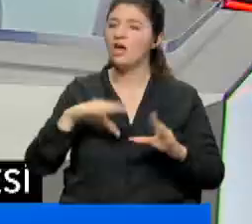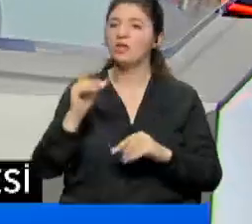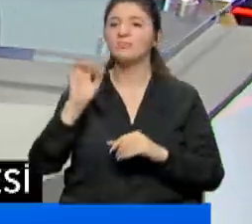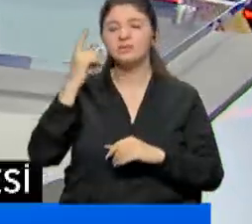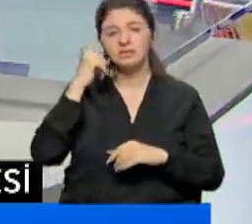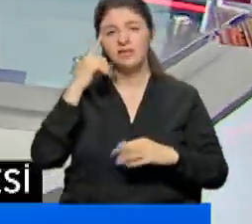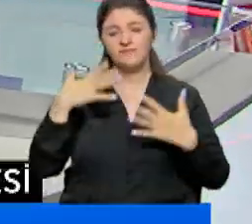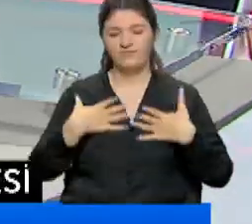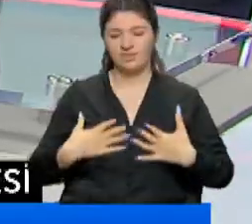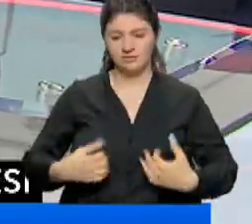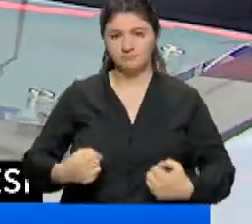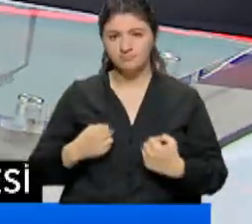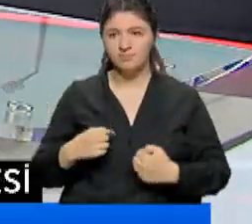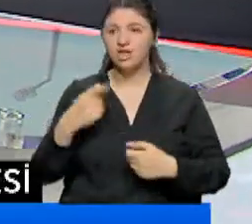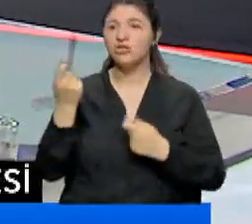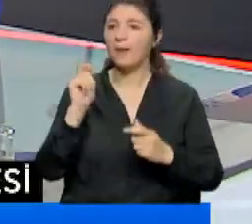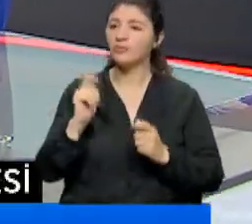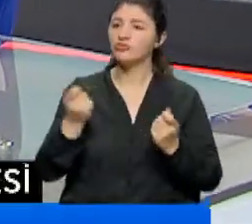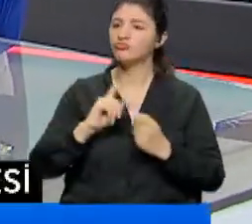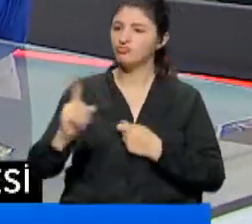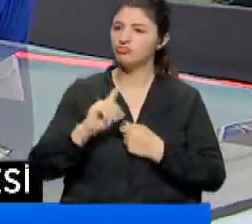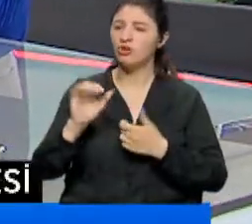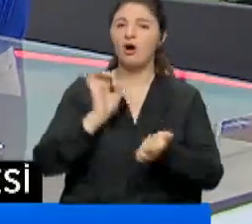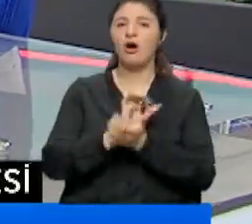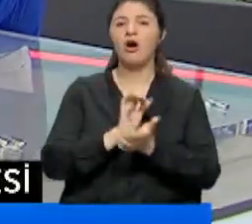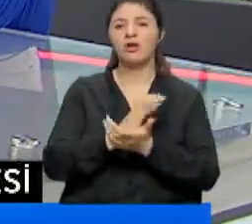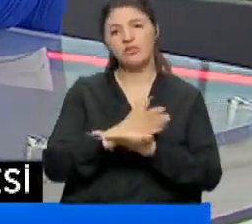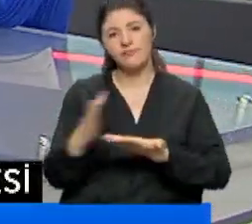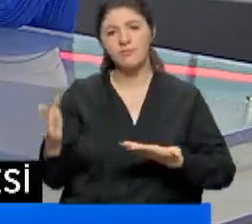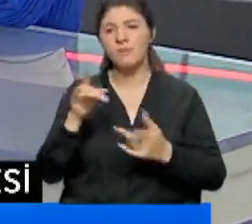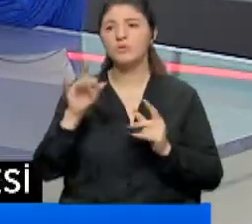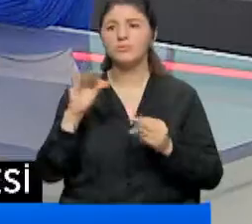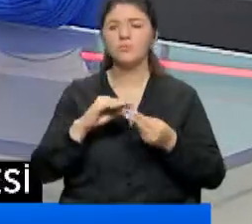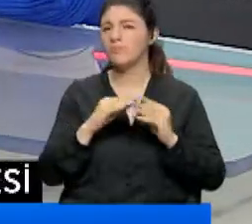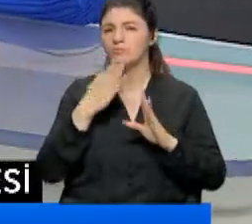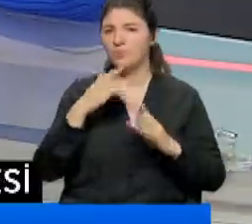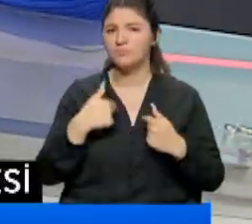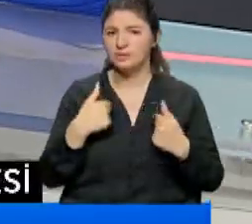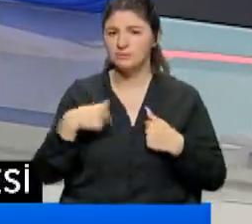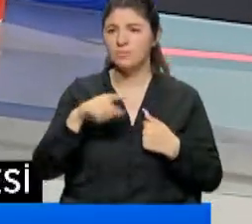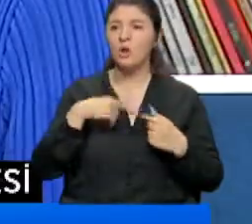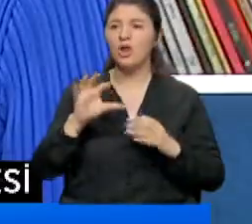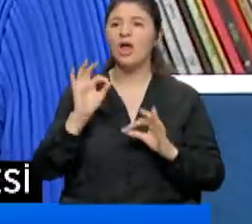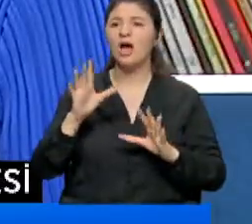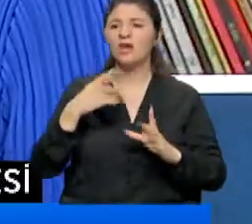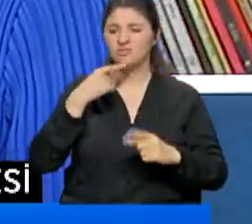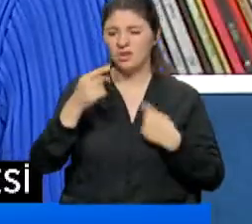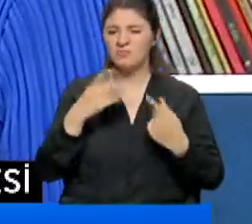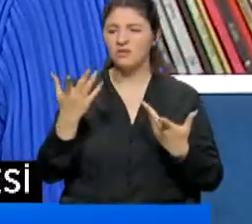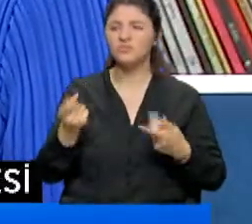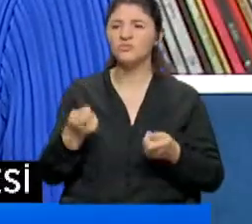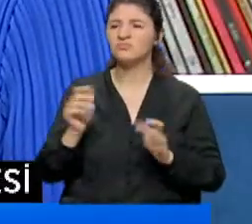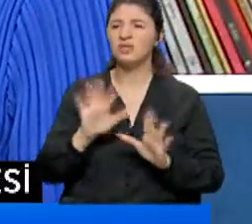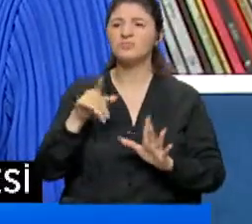hem zihinsel hem fiziksel işini yapıyorsa için yapacak ailesinin sürdürecek Bunlar da bir sorunumuz yok bizim böyle dogmalarla artık